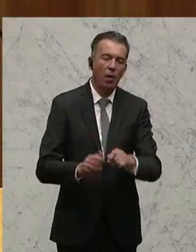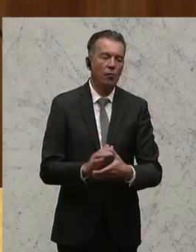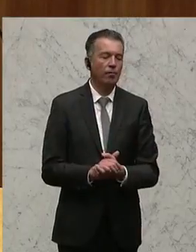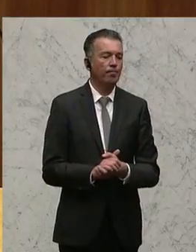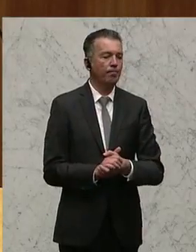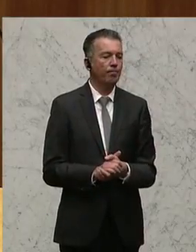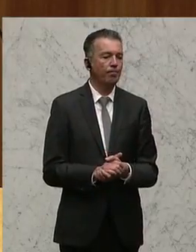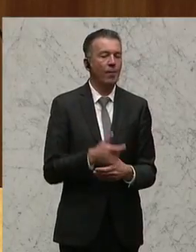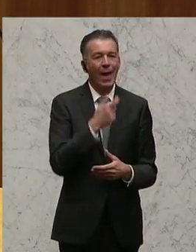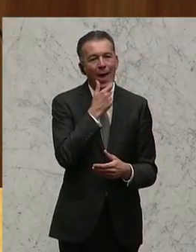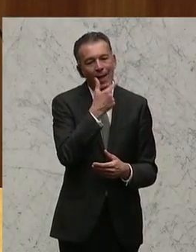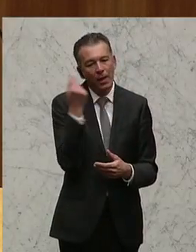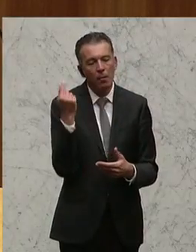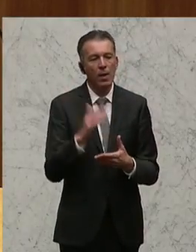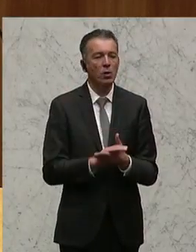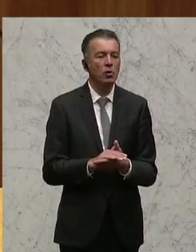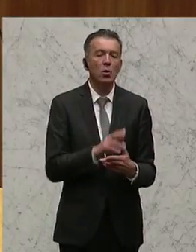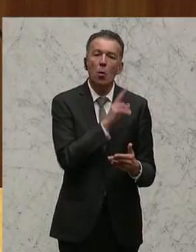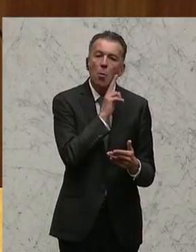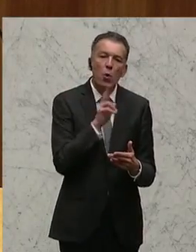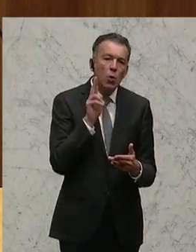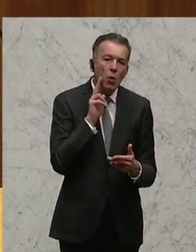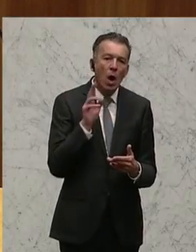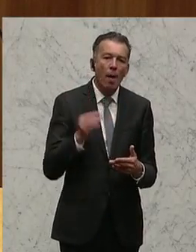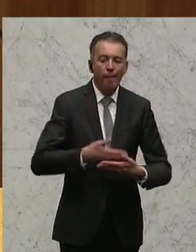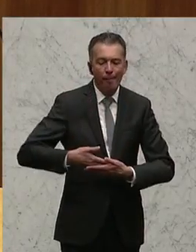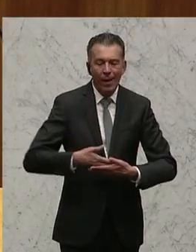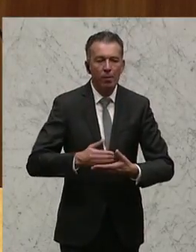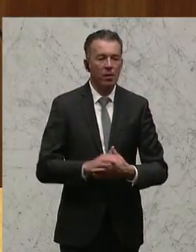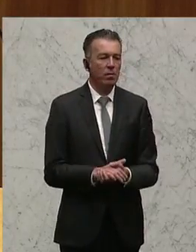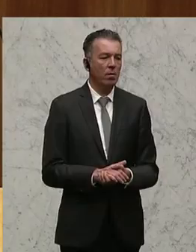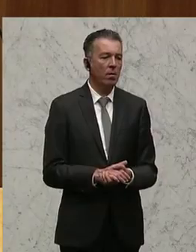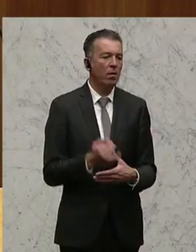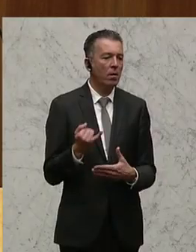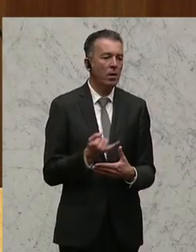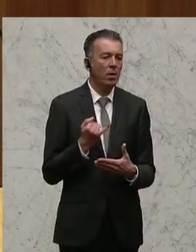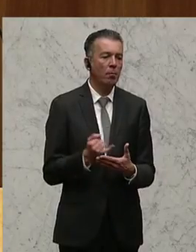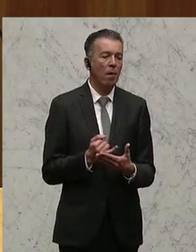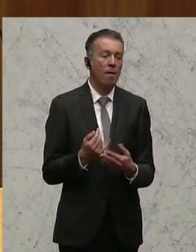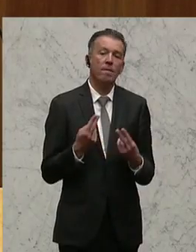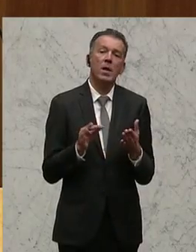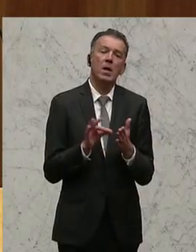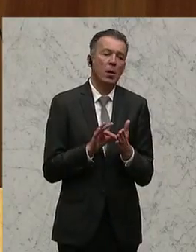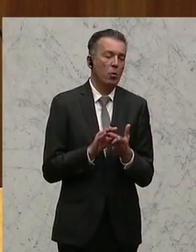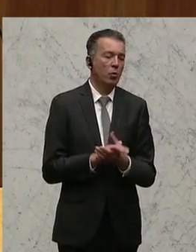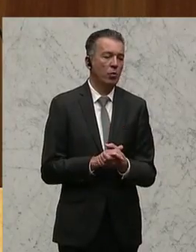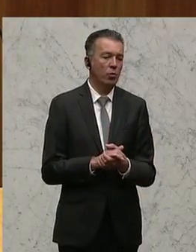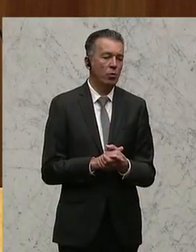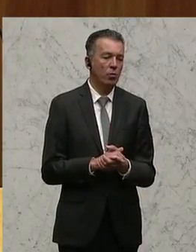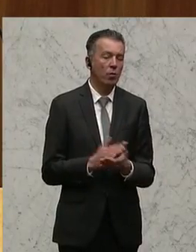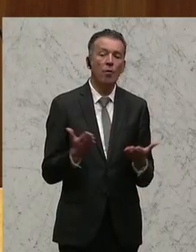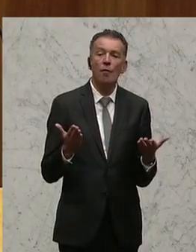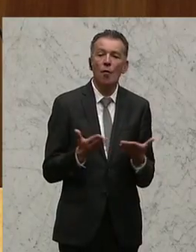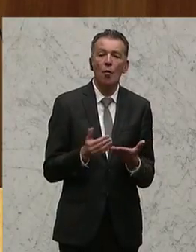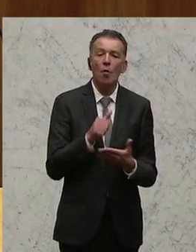besorgen. Ältere Menschen oder Mütter mit kleinen Kindern, das ist ja immer ein Punkt, der genau dort,